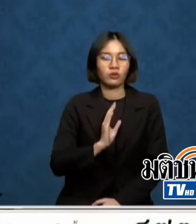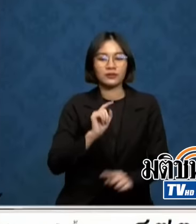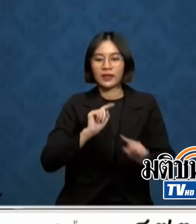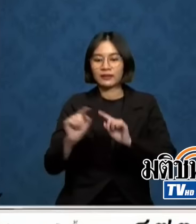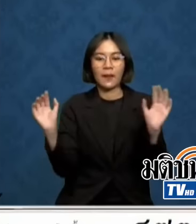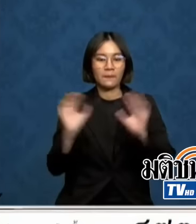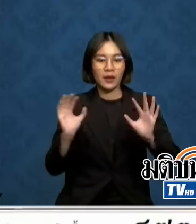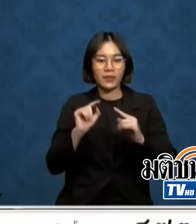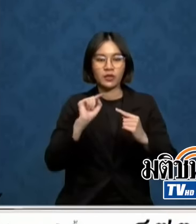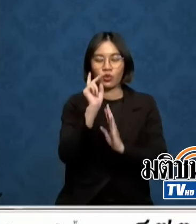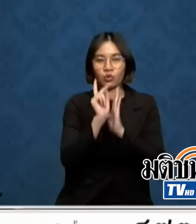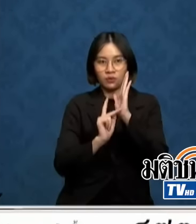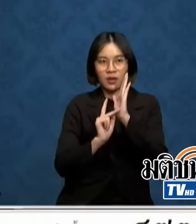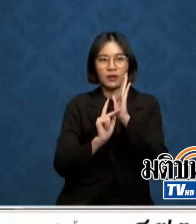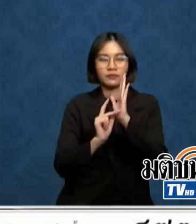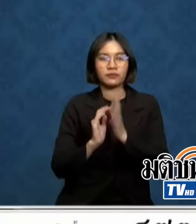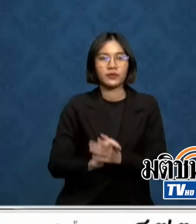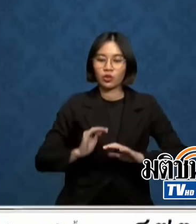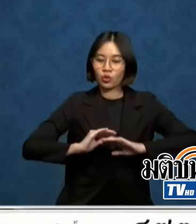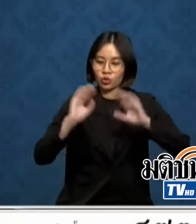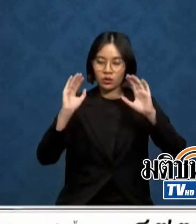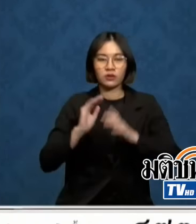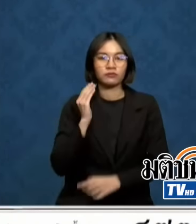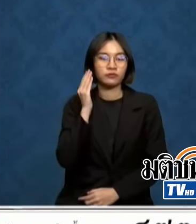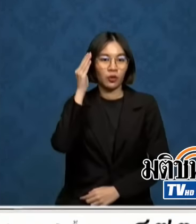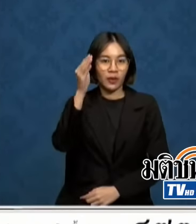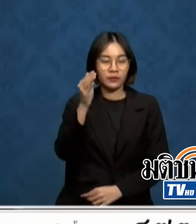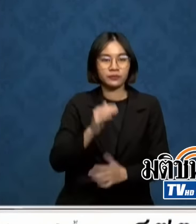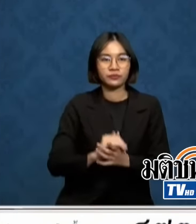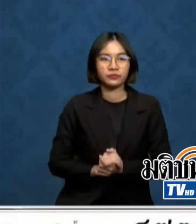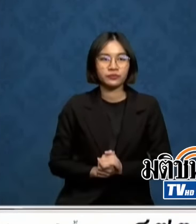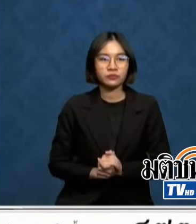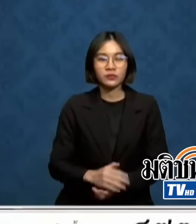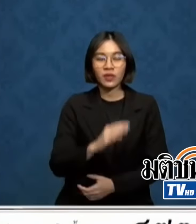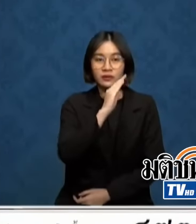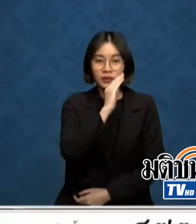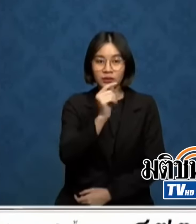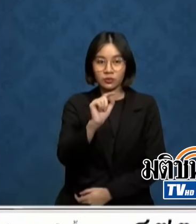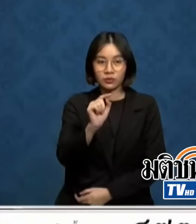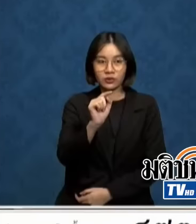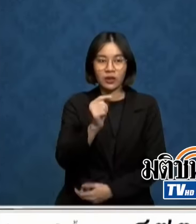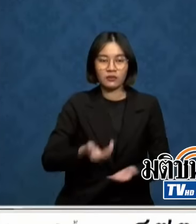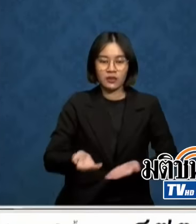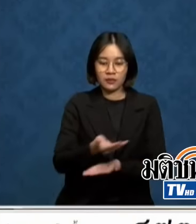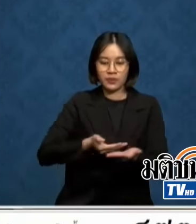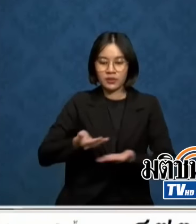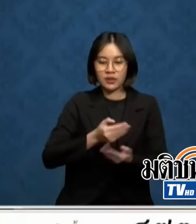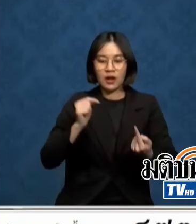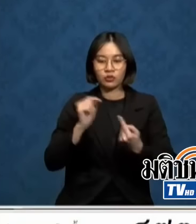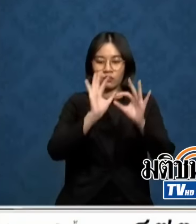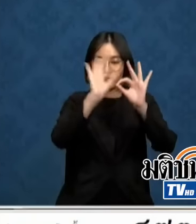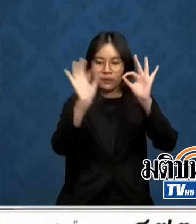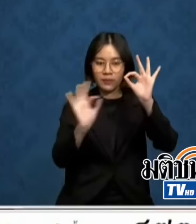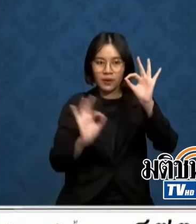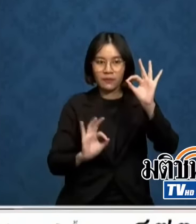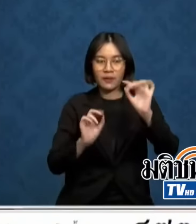ใดๆทางกฎหมายอีกต่อไปท่านประธานที่เคารพครับหากเรามาพิจารณาในส่วนของเนื้อ